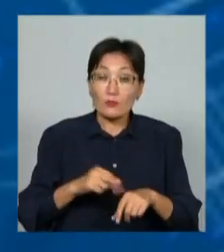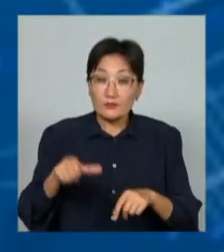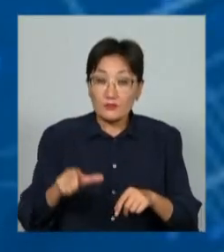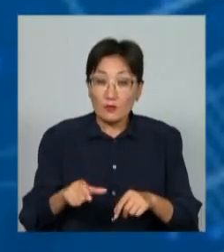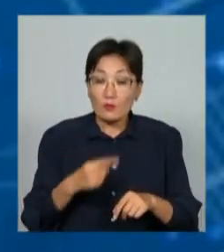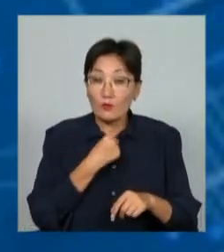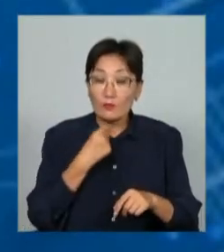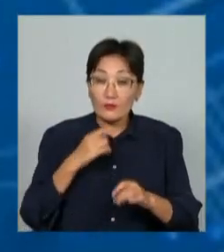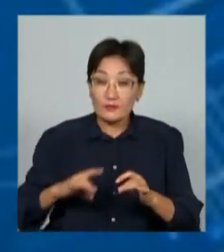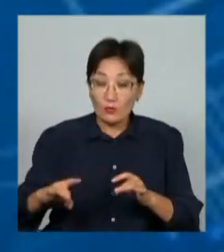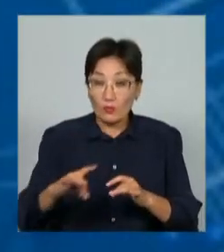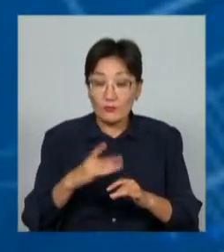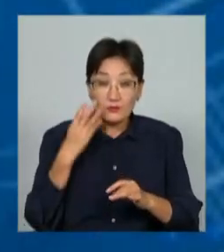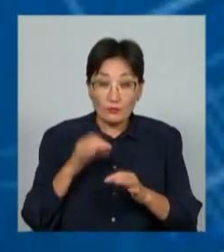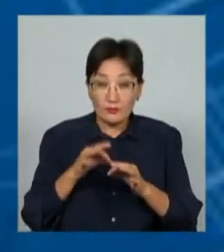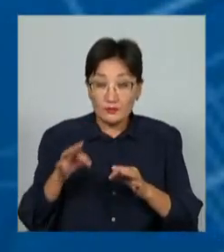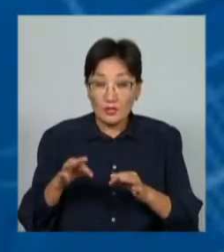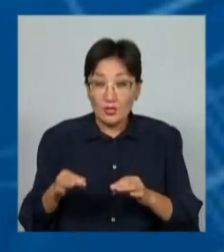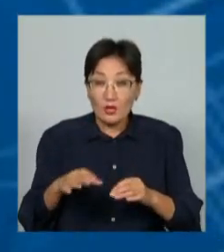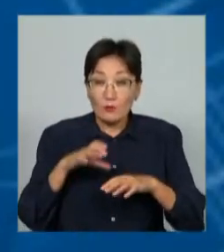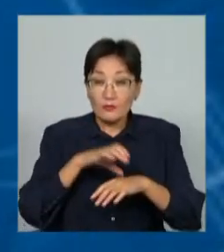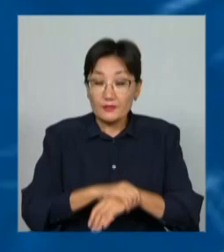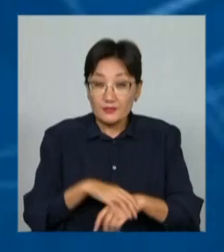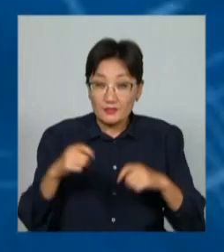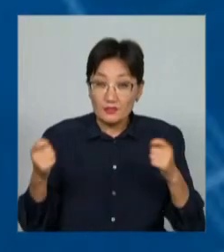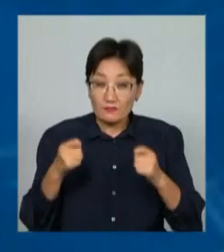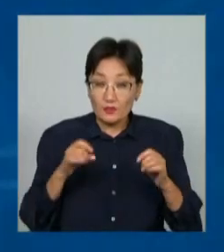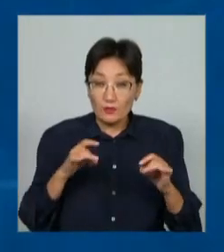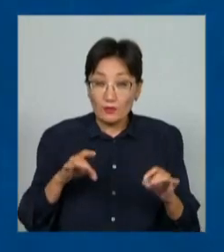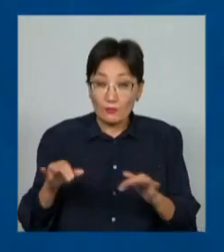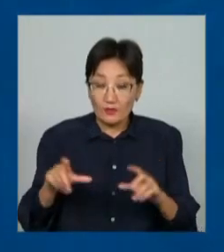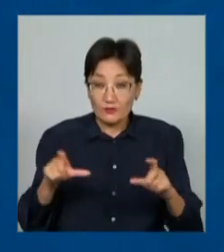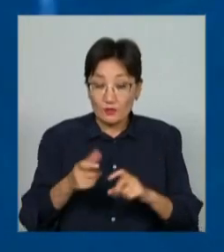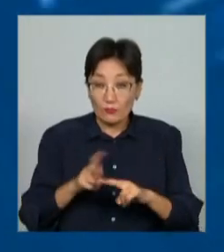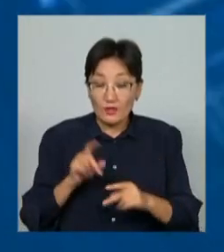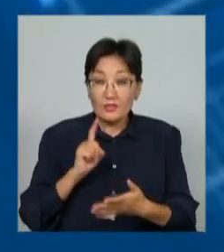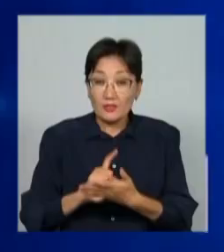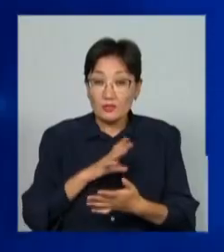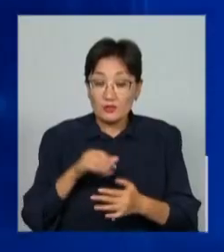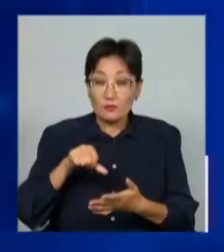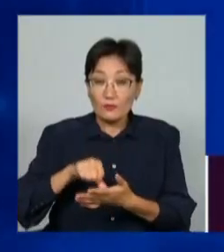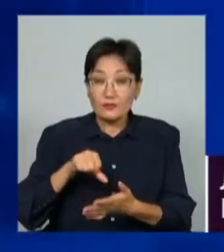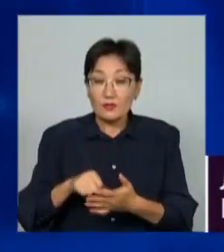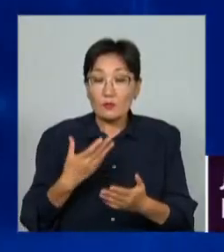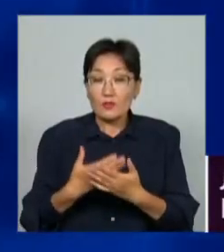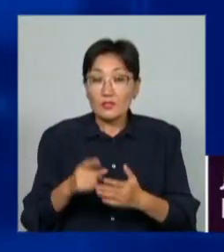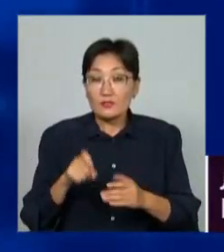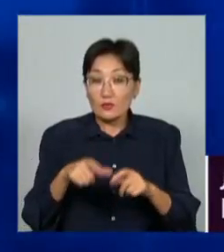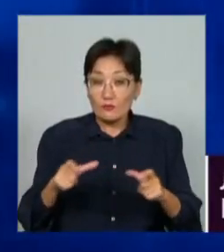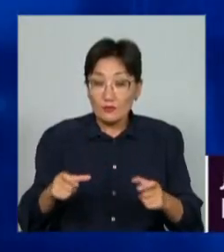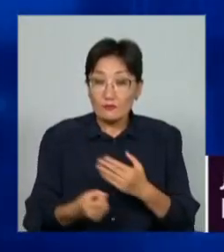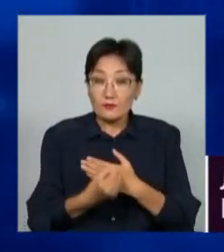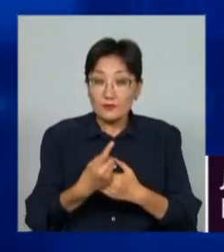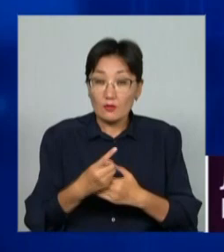Полицейские Панфиловского района Алматинской области накрыли свадьбу во время карантина. Торжество, в котором должны были принять участие порядка 100 человек,